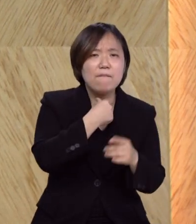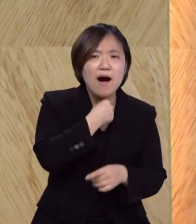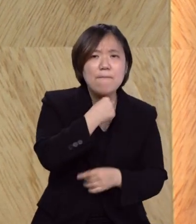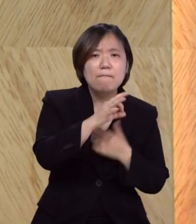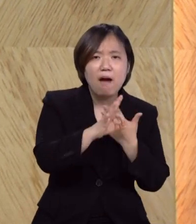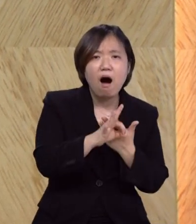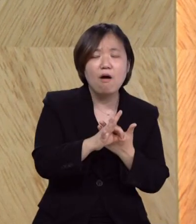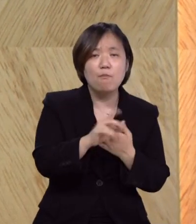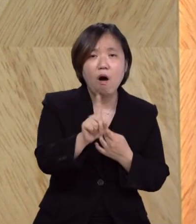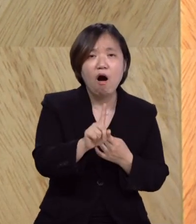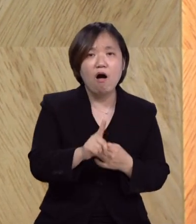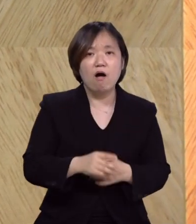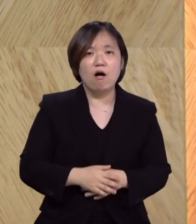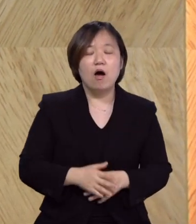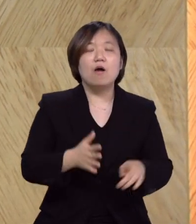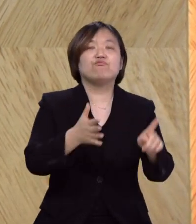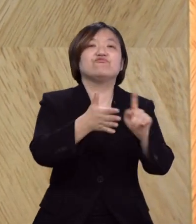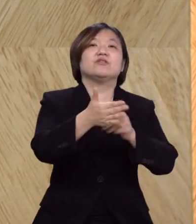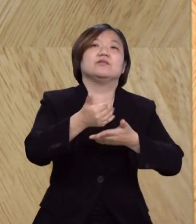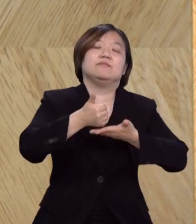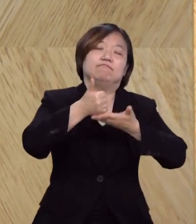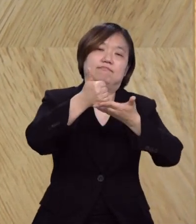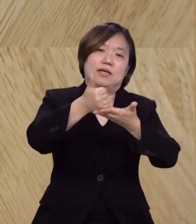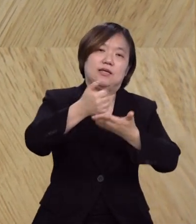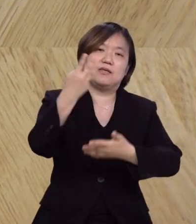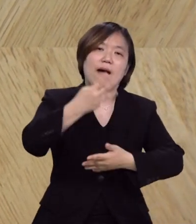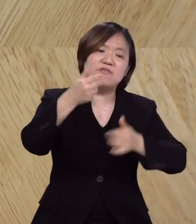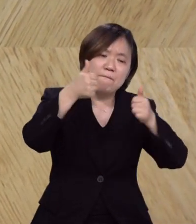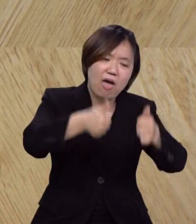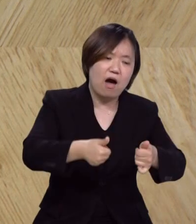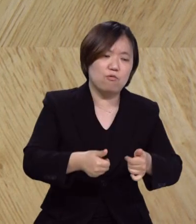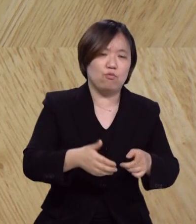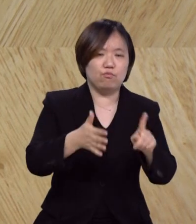삼천배 해라 부처님께 기도해라라고 말씀하셨을뿐입니다